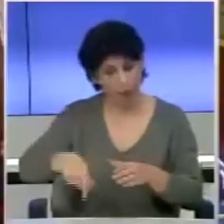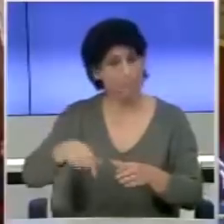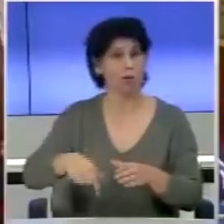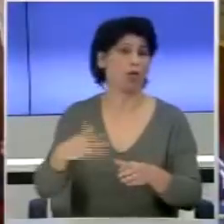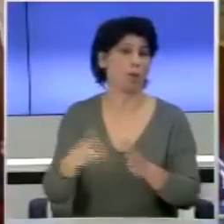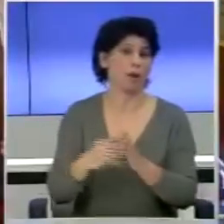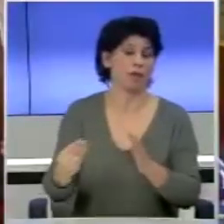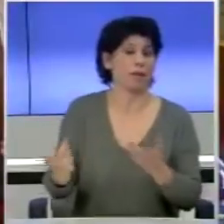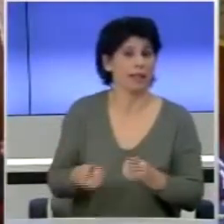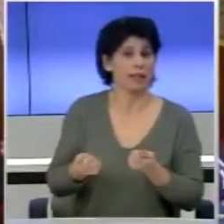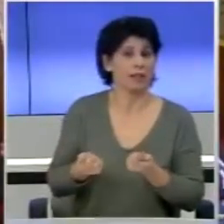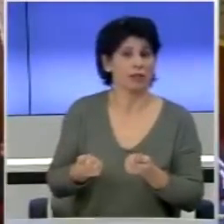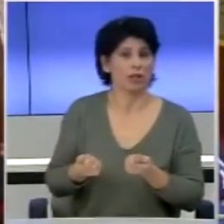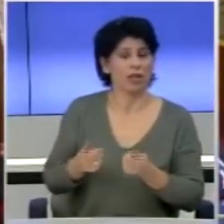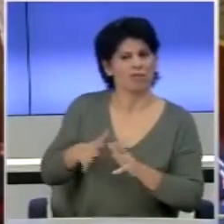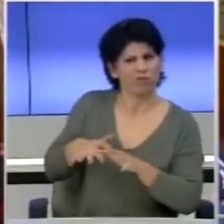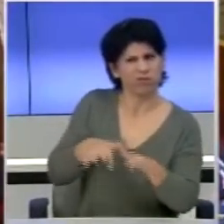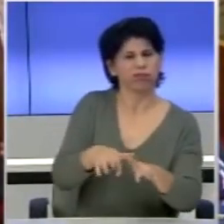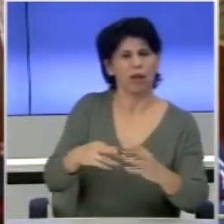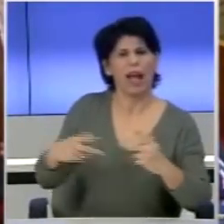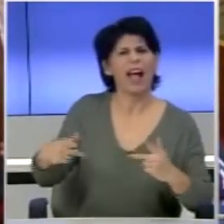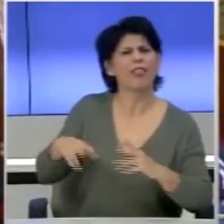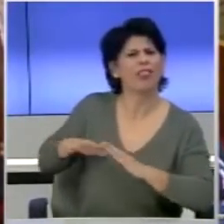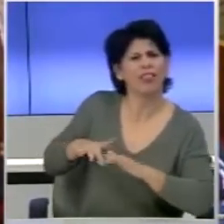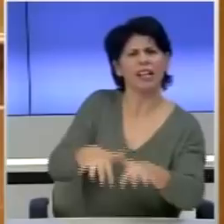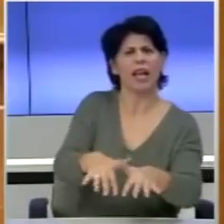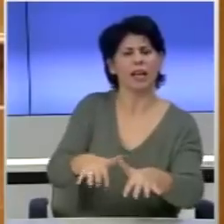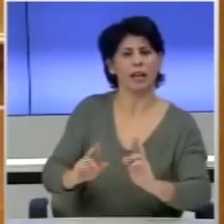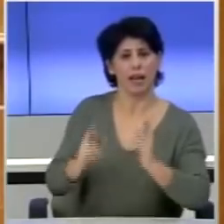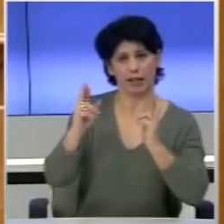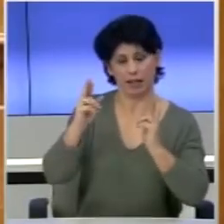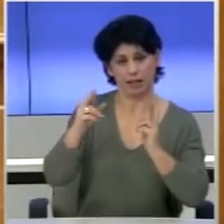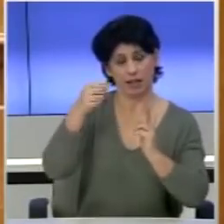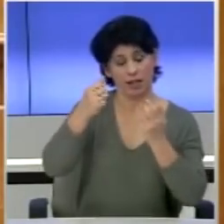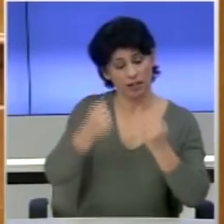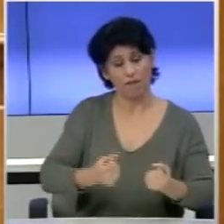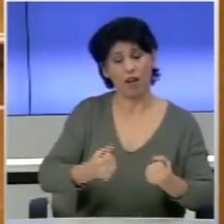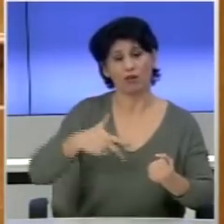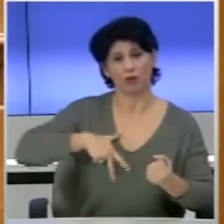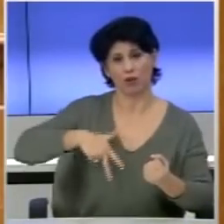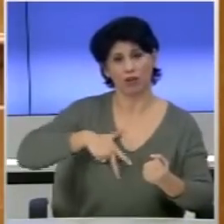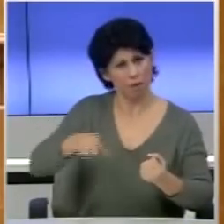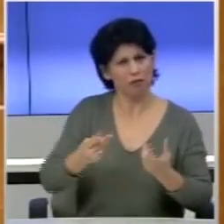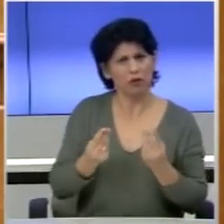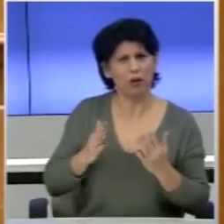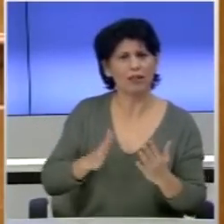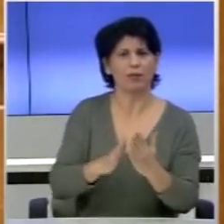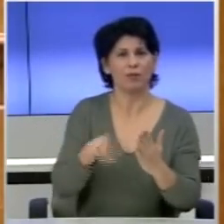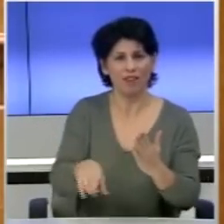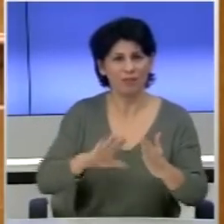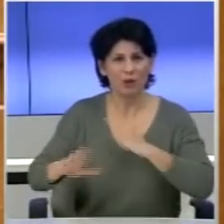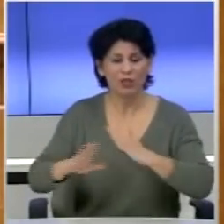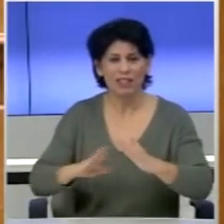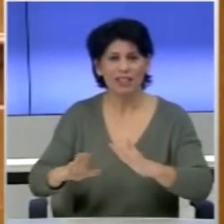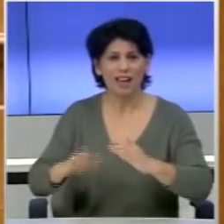εχθρικές ενέργειες προς τις χώρες τους και έτσι τις αντιμετωπίζουν. Αλήθεια, Αυτή είναι η προστασία που προσφέρουν